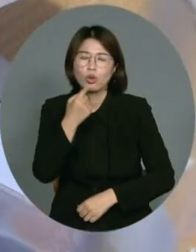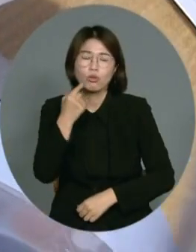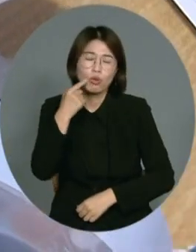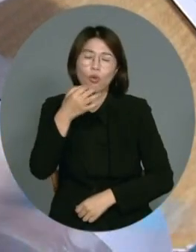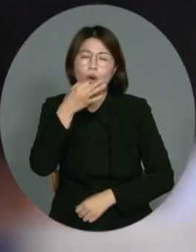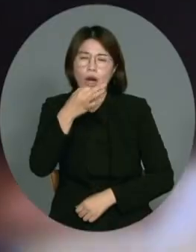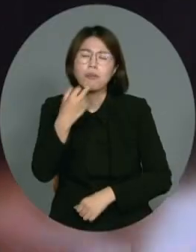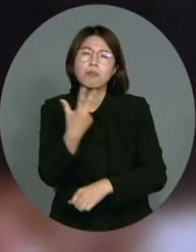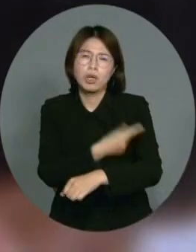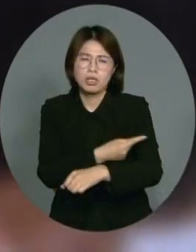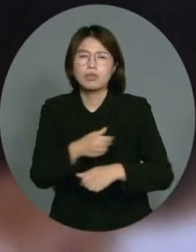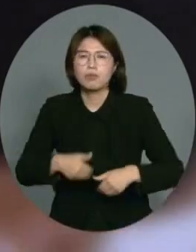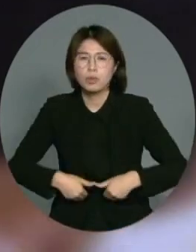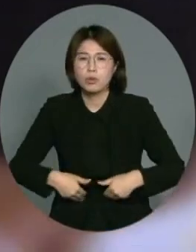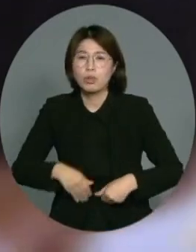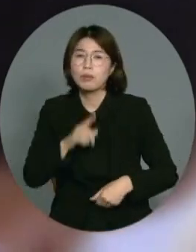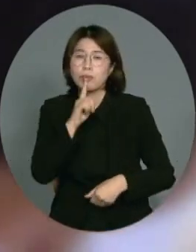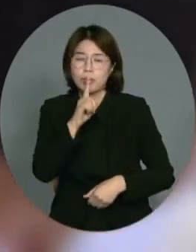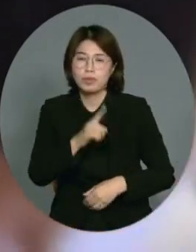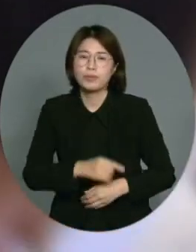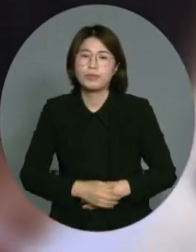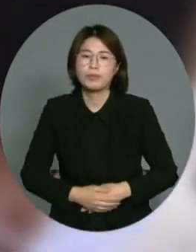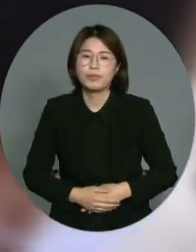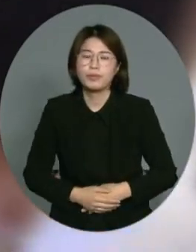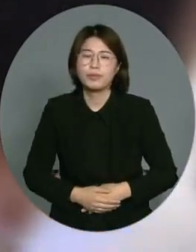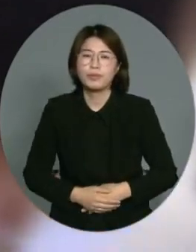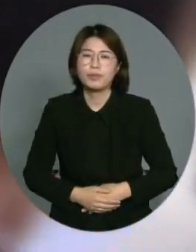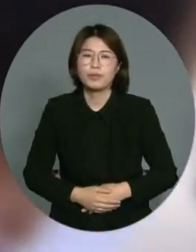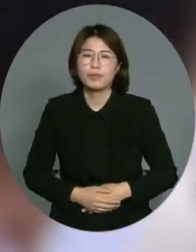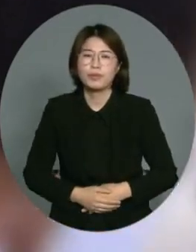최선의 방어책이라고 강조하고 있습니다 MBC 뉴스 김철호입니다